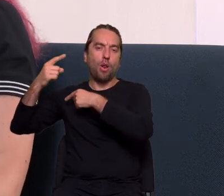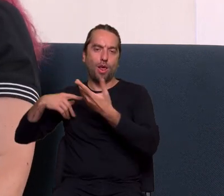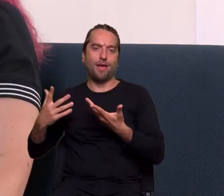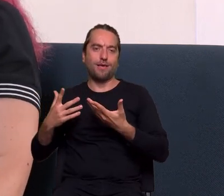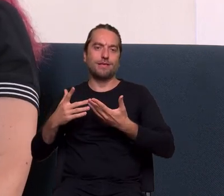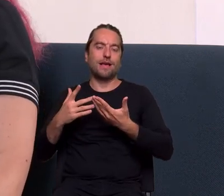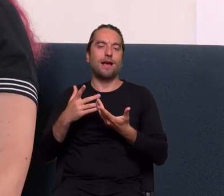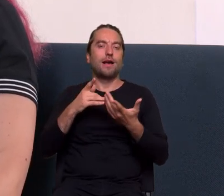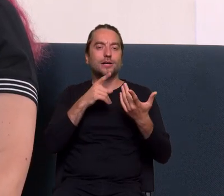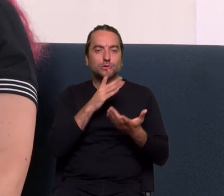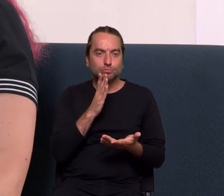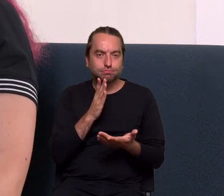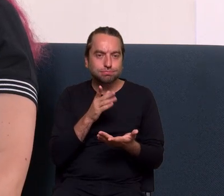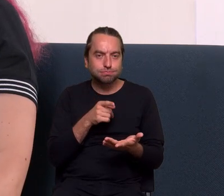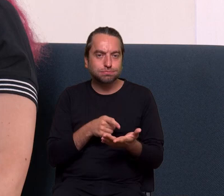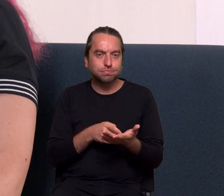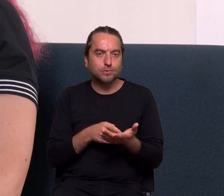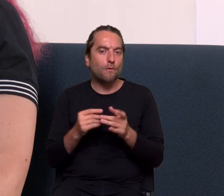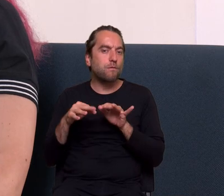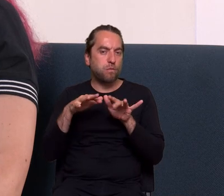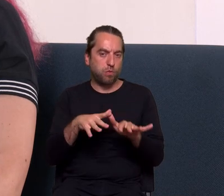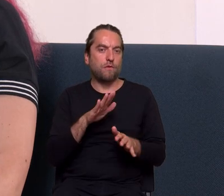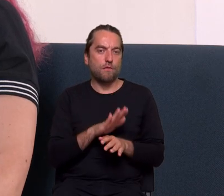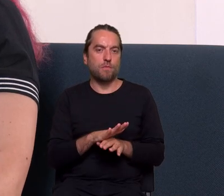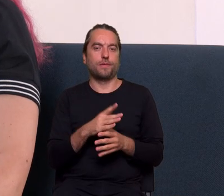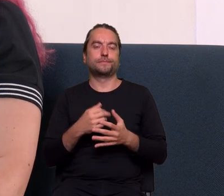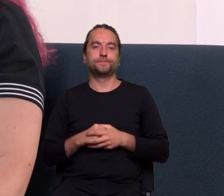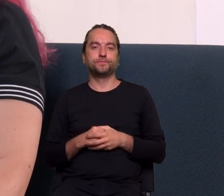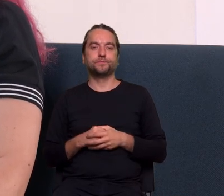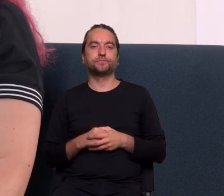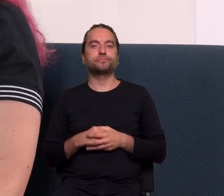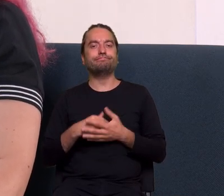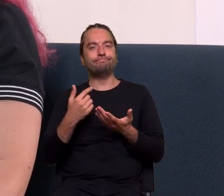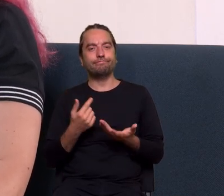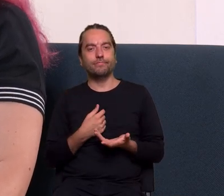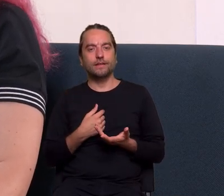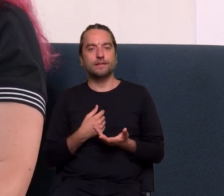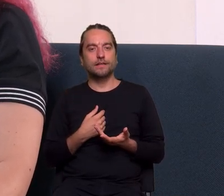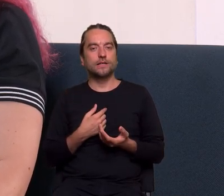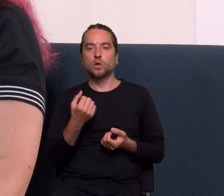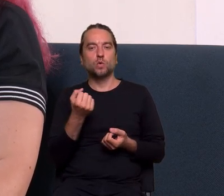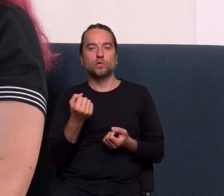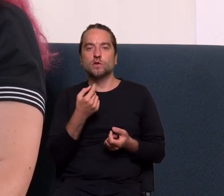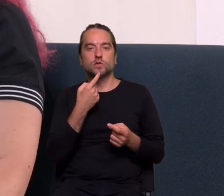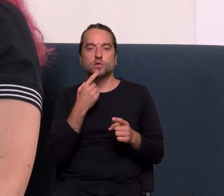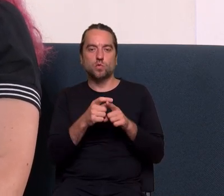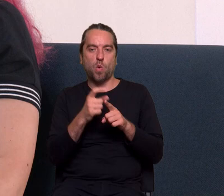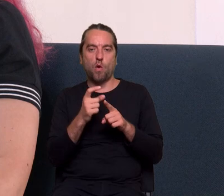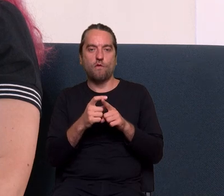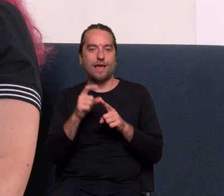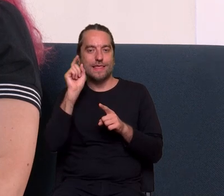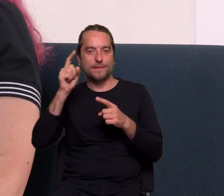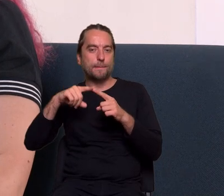ogóle coś znaczy i w jaki osobisty sposób znaczy. Ja też celowo właściwie chyba nie użyłam ani razu tego słowa po niemiecki, bo mam co do